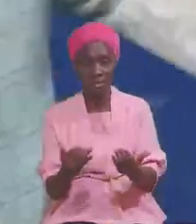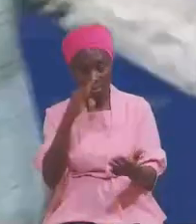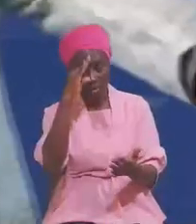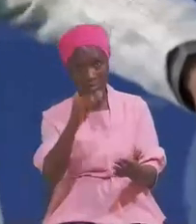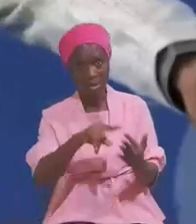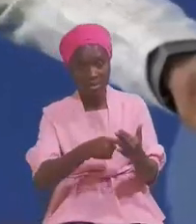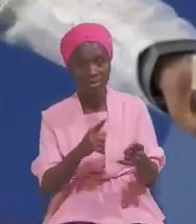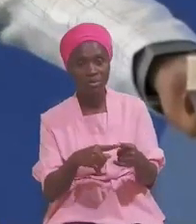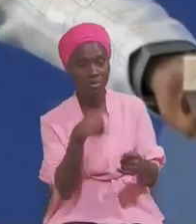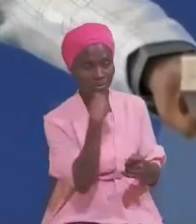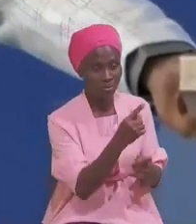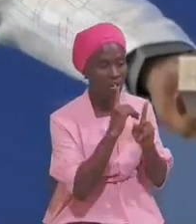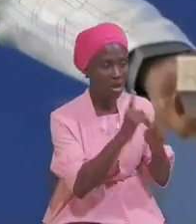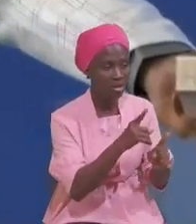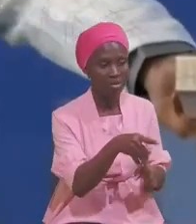produit?